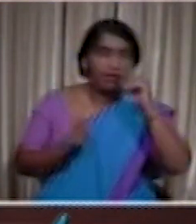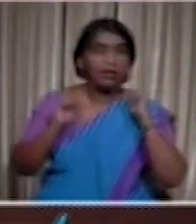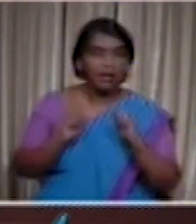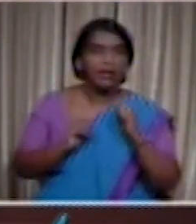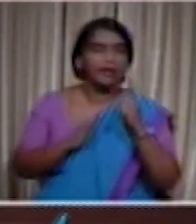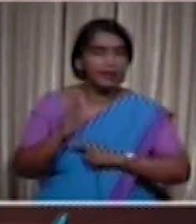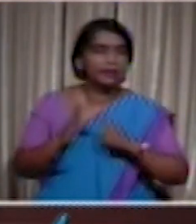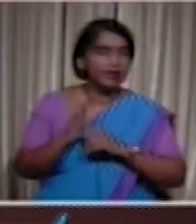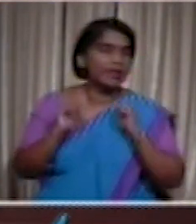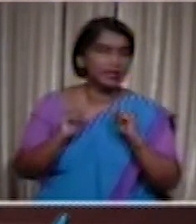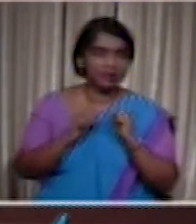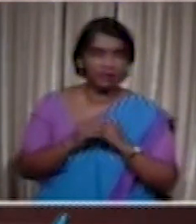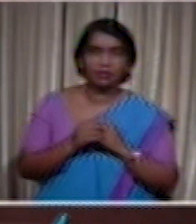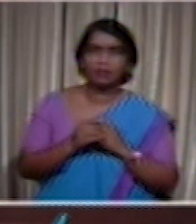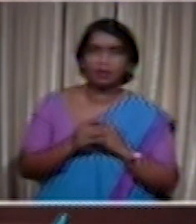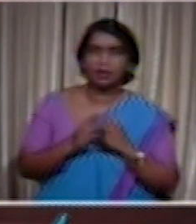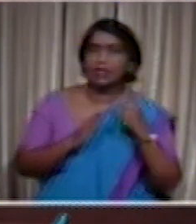කුවක